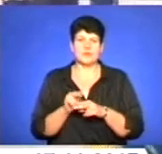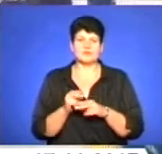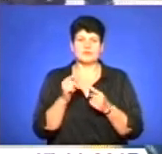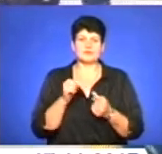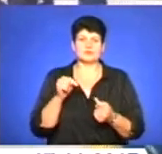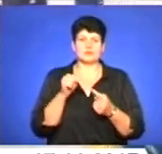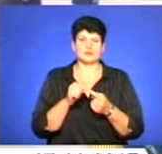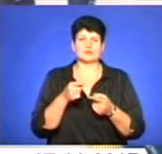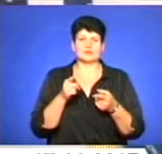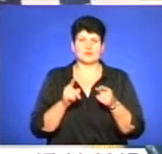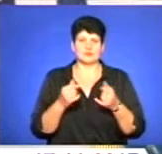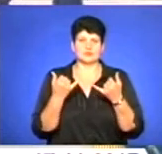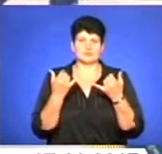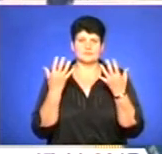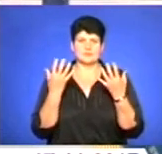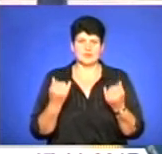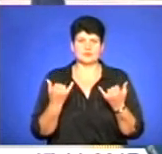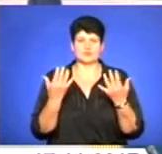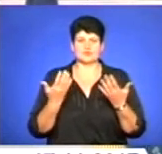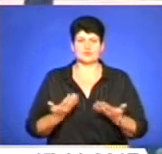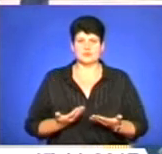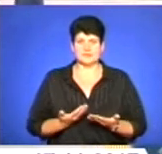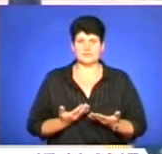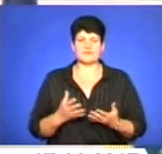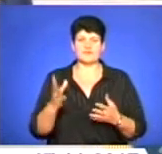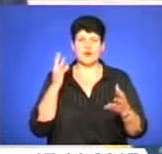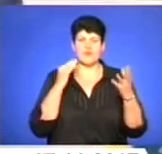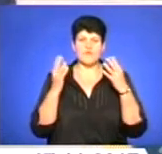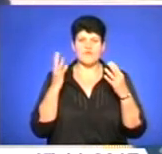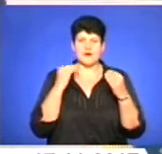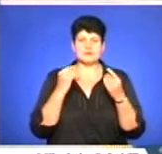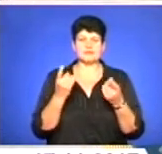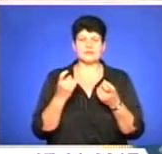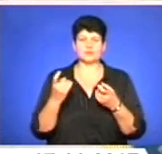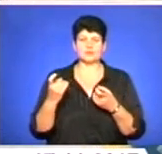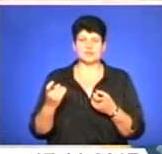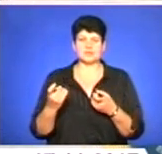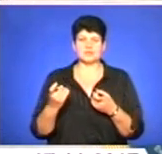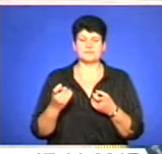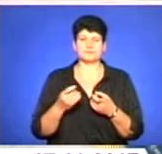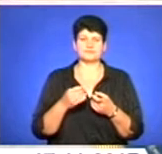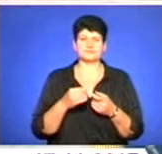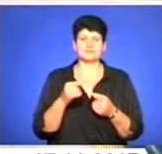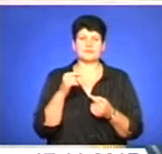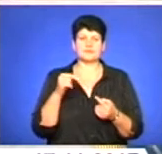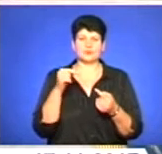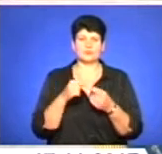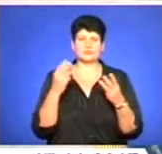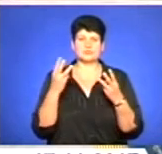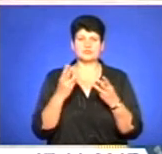до реалій сьогодення, до сьогоднішнього життя. З урахуванням залучення відомчої пожежної частини